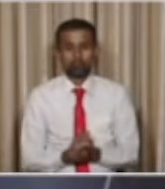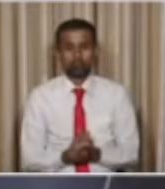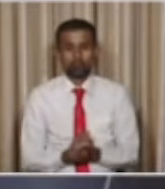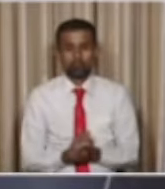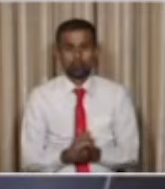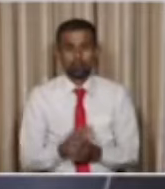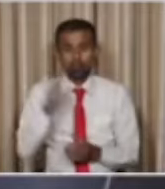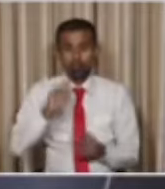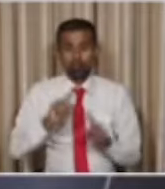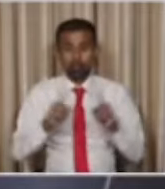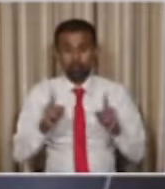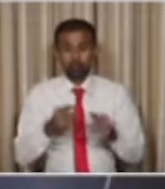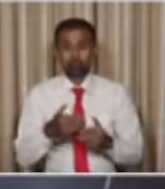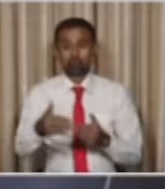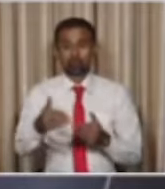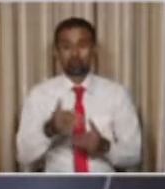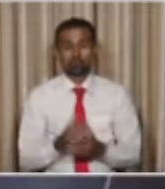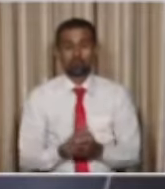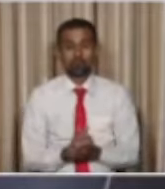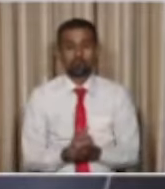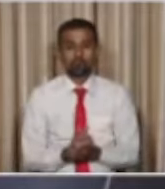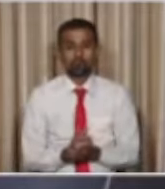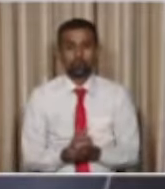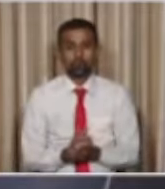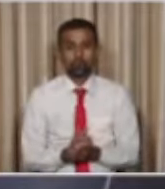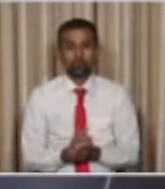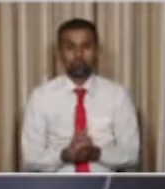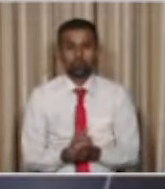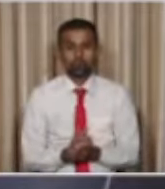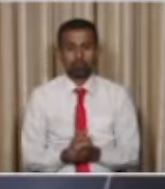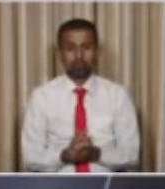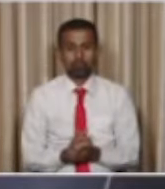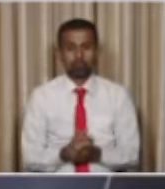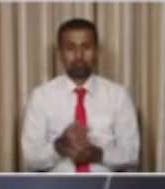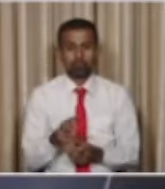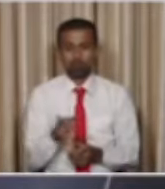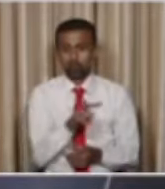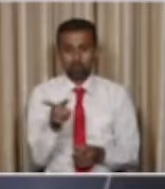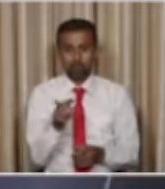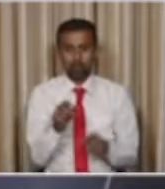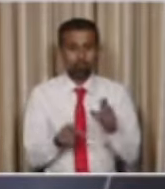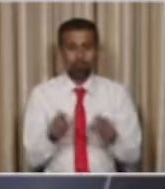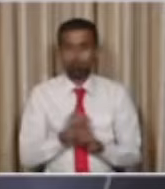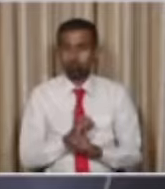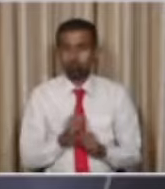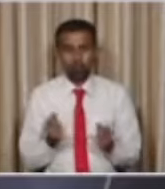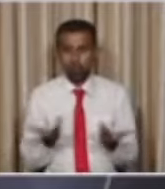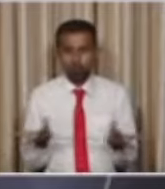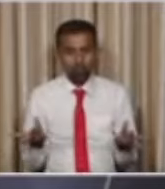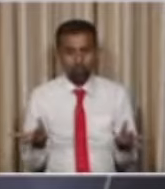Hemegitu raya dah habis terus negara ni. Nenek, dekol nange makati kau hiti. Nenek.